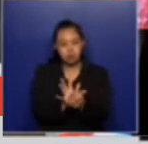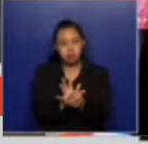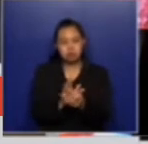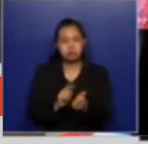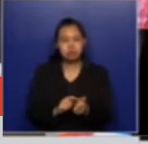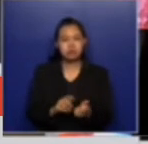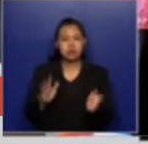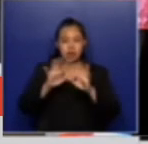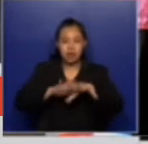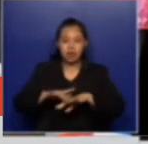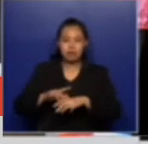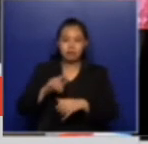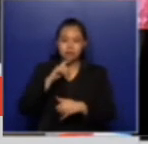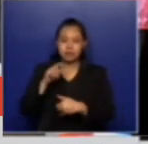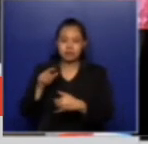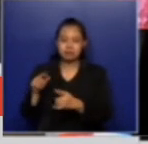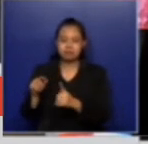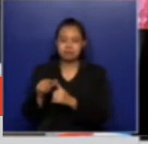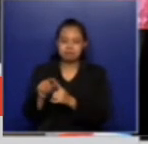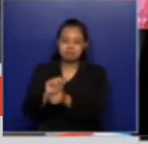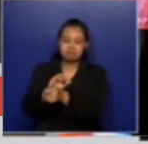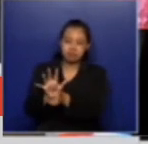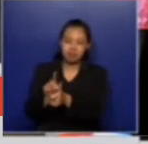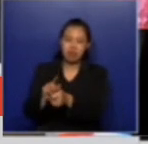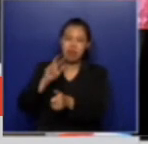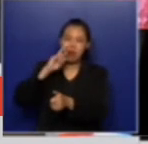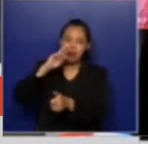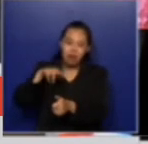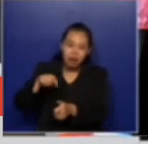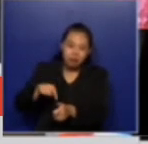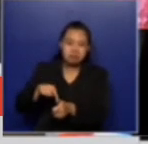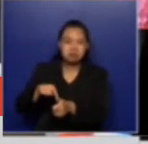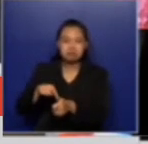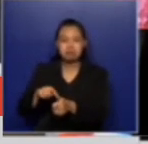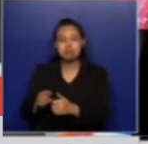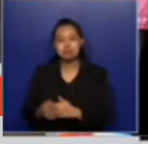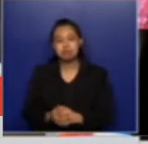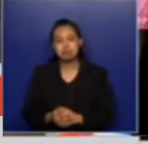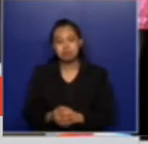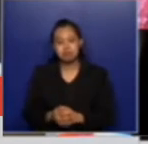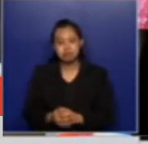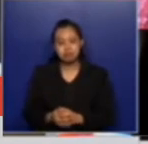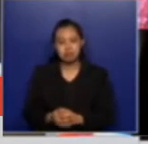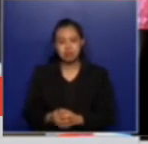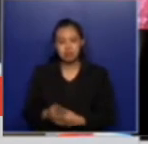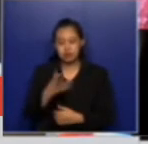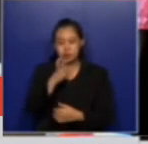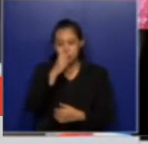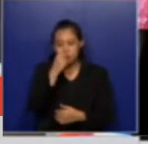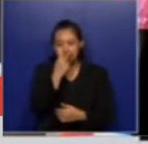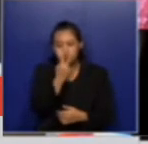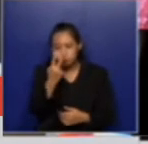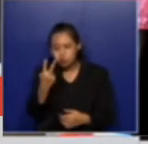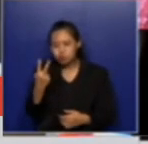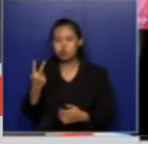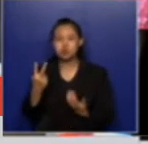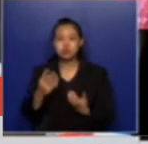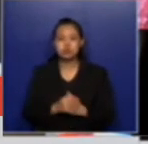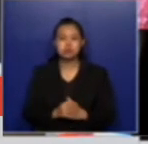ายทั้งที่โควิดที่มันเกิดวันนี้คุณมองดีๆนะครับผมอยากให้เพื่อนผมในสภาแ